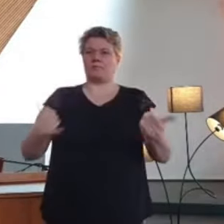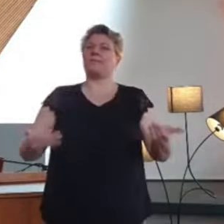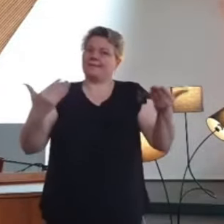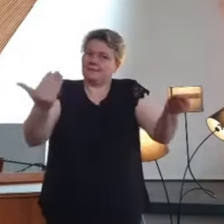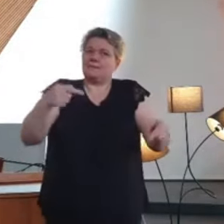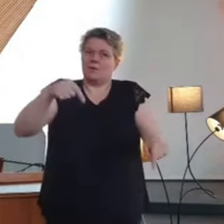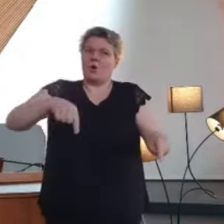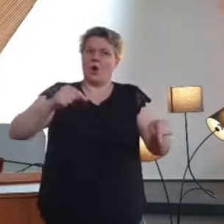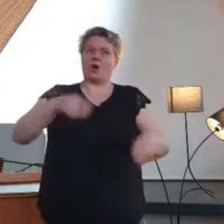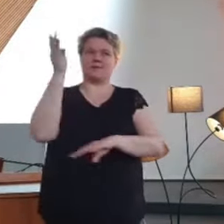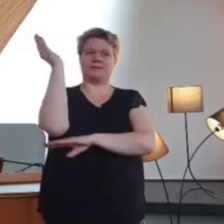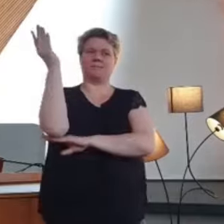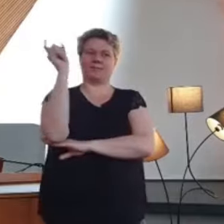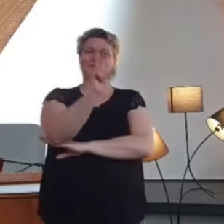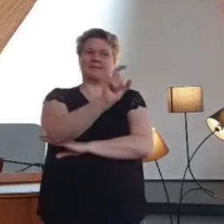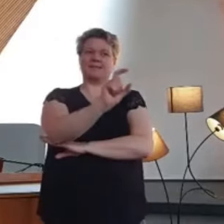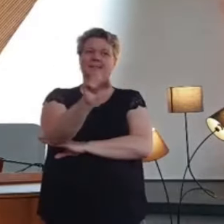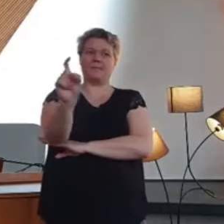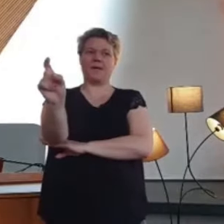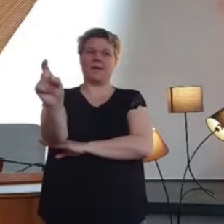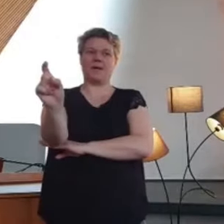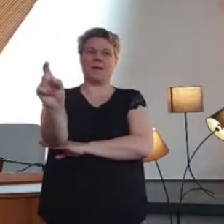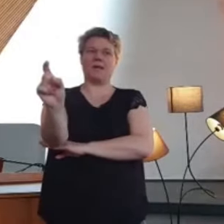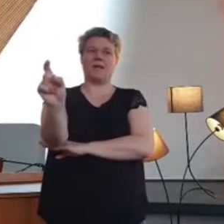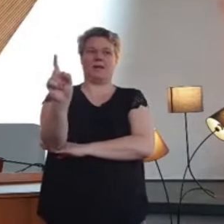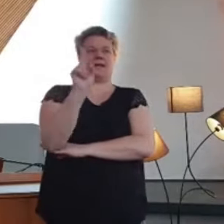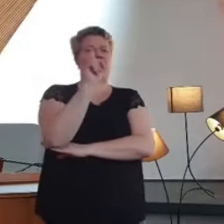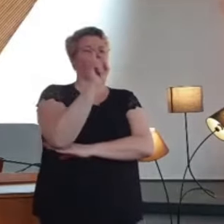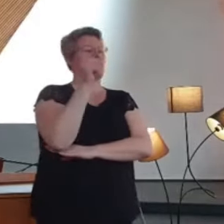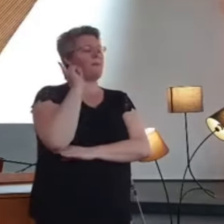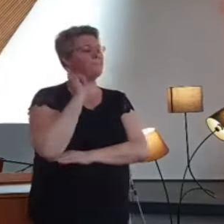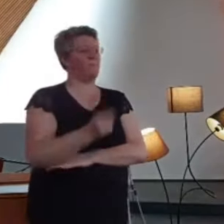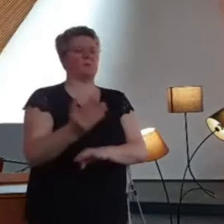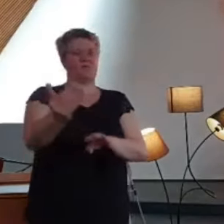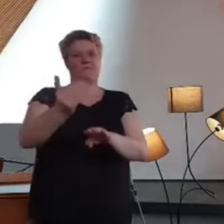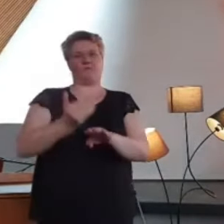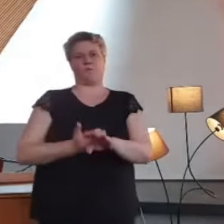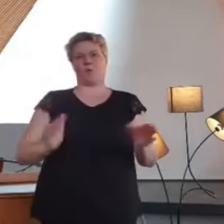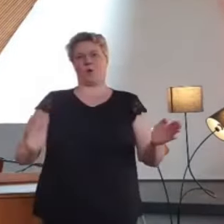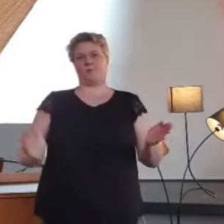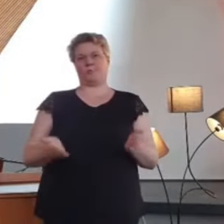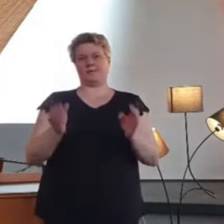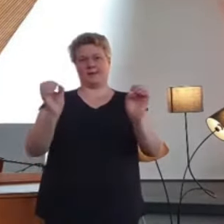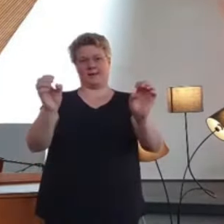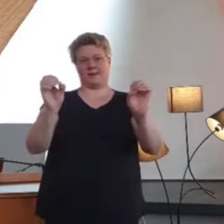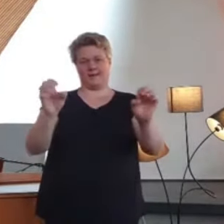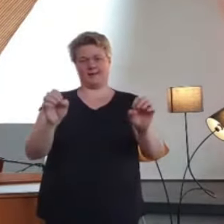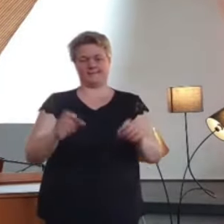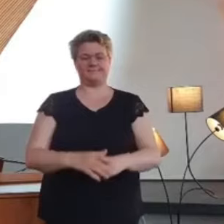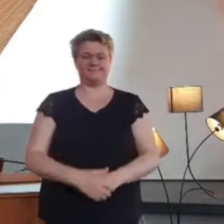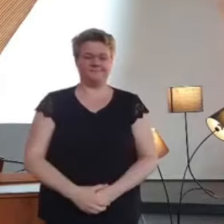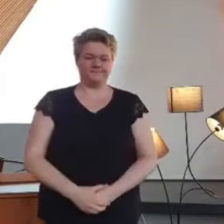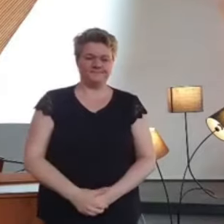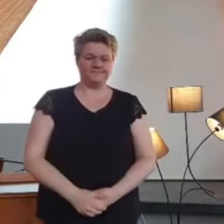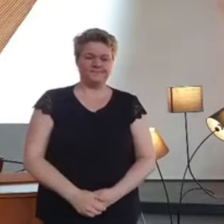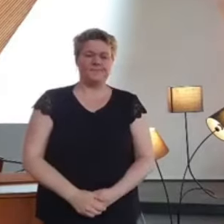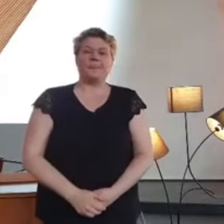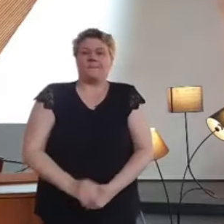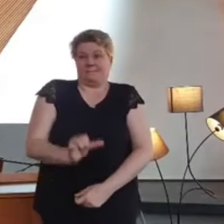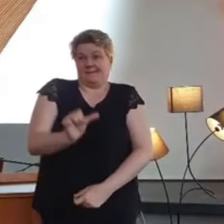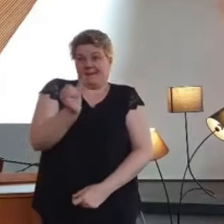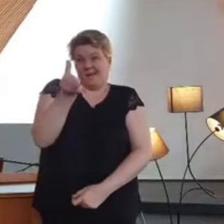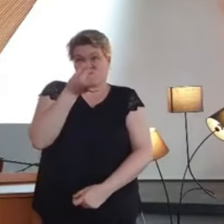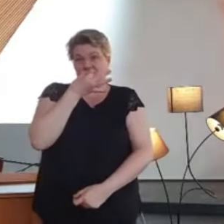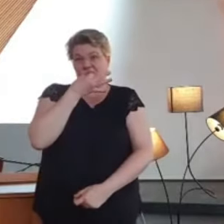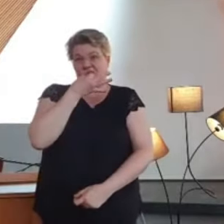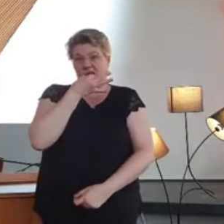Predigt. Aber es gibt auch ein paar Vorsätze zu der Predigt quasi. Die erste Frage